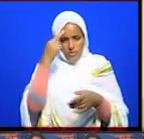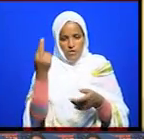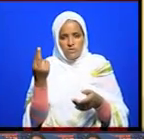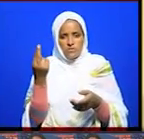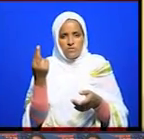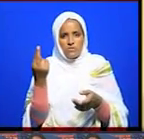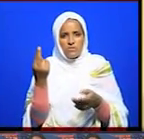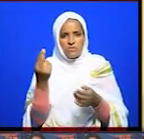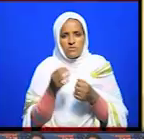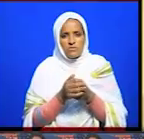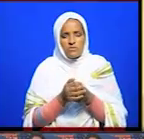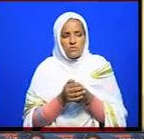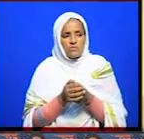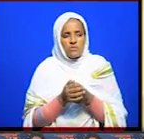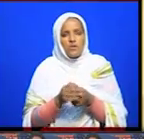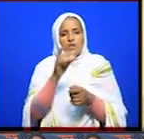እንደሚነግረን